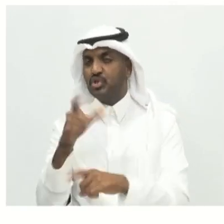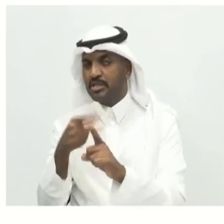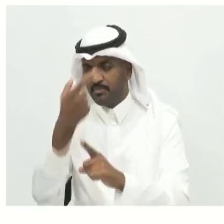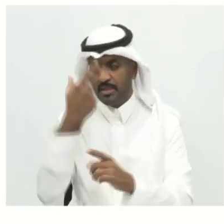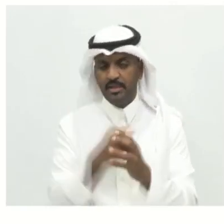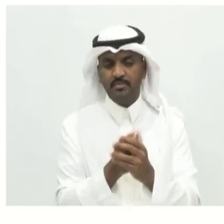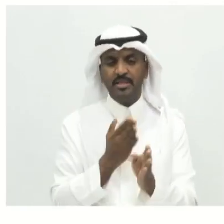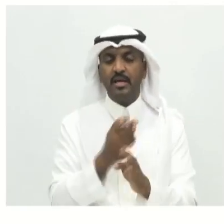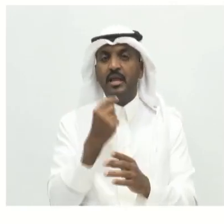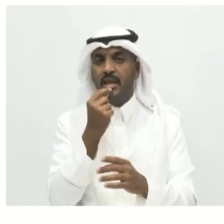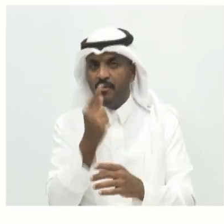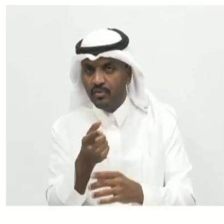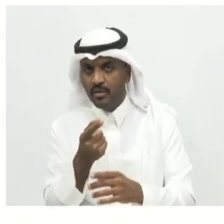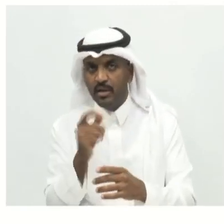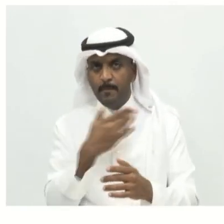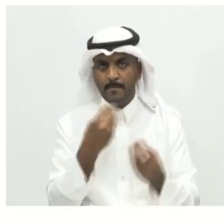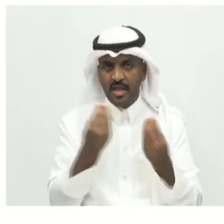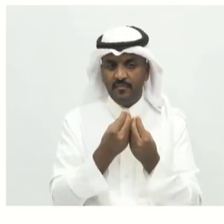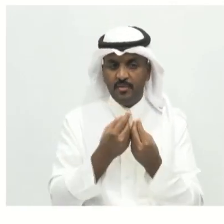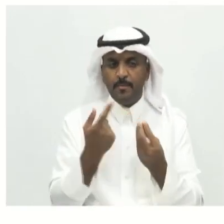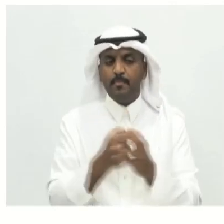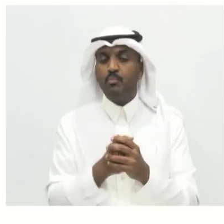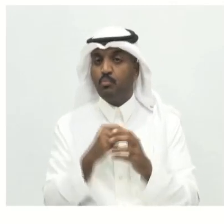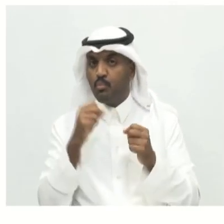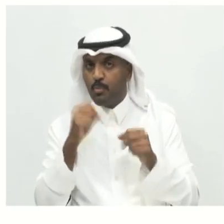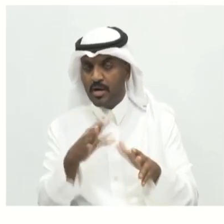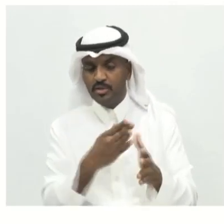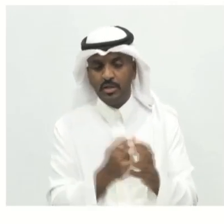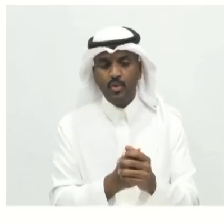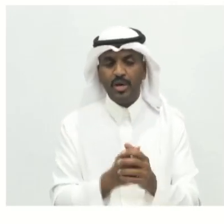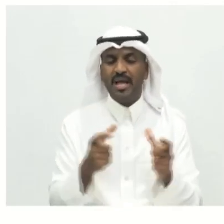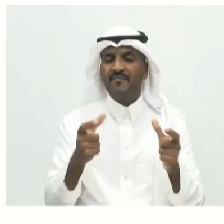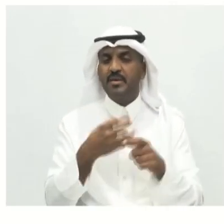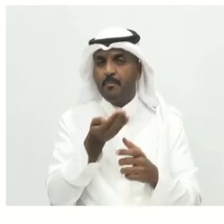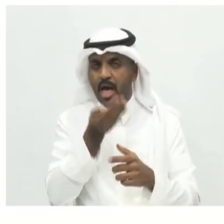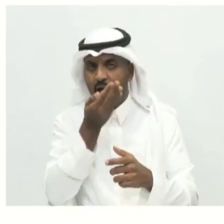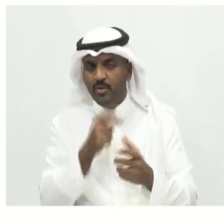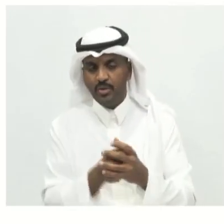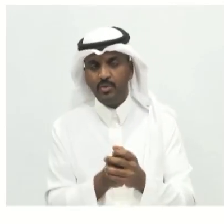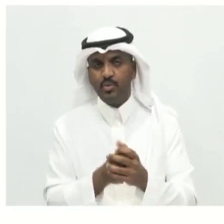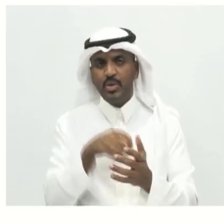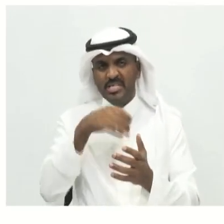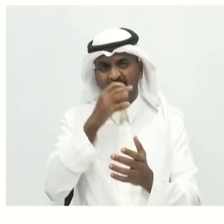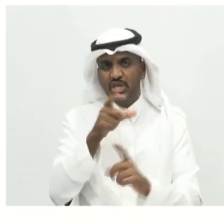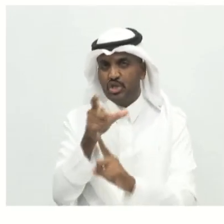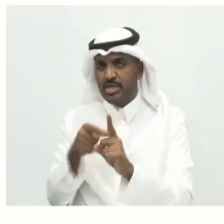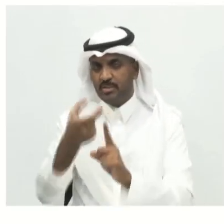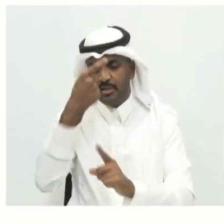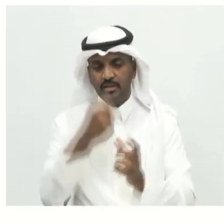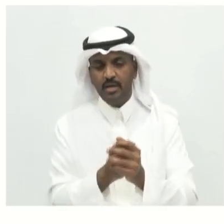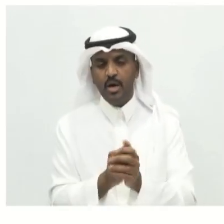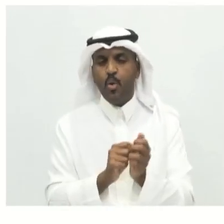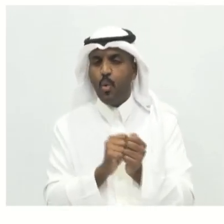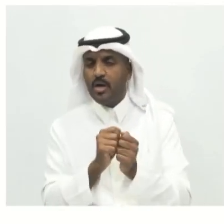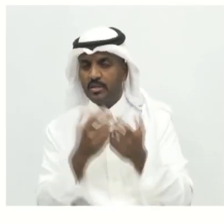بطريق النفس المباشر مع القراءه او بالقراءه في ماء ونحوه وسقيه للمريض او غسله